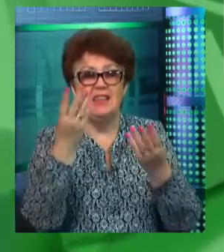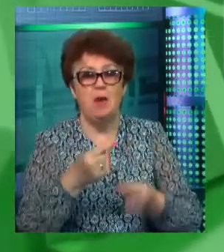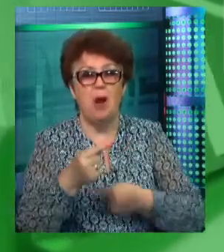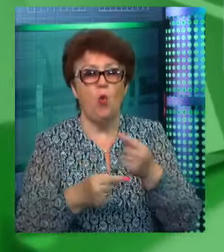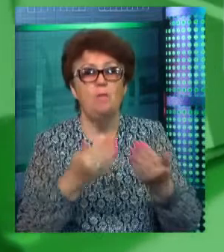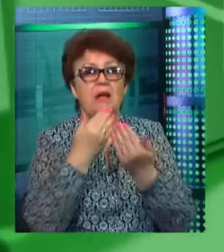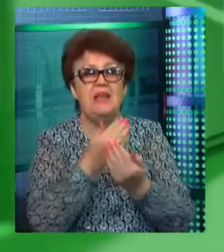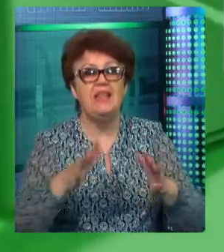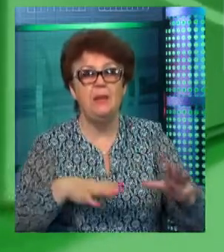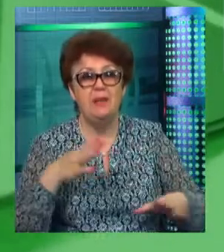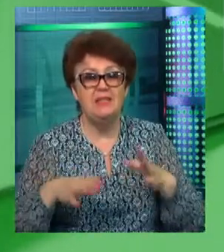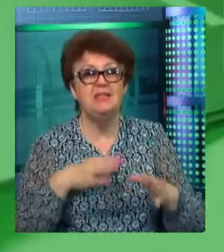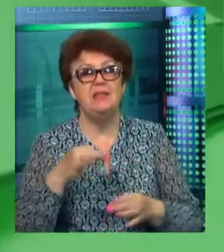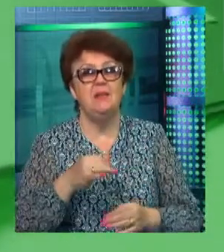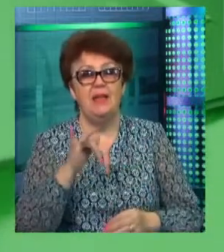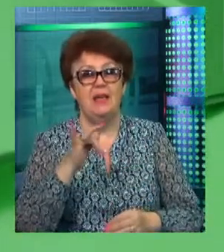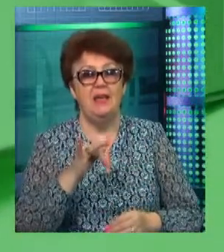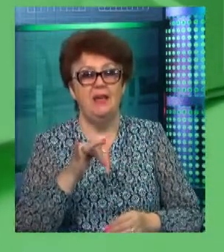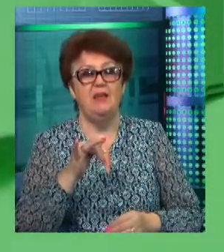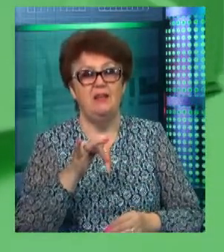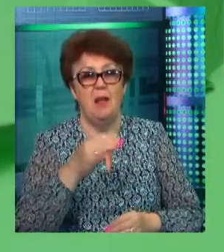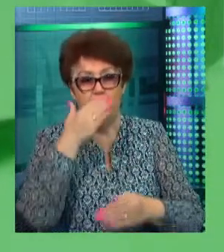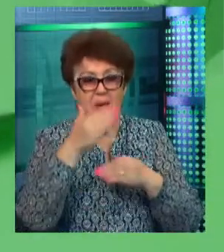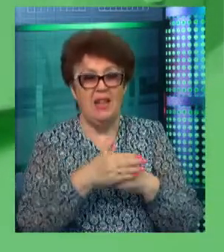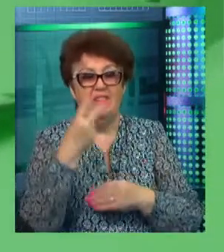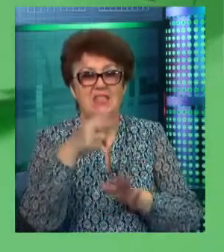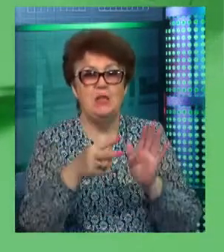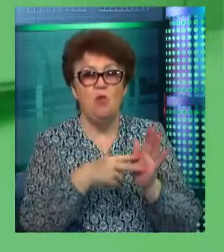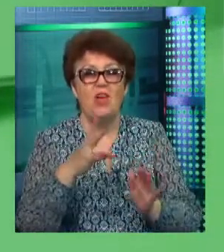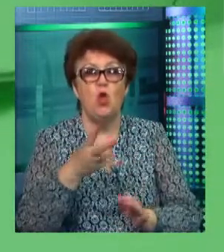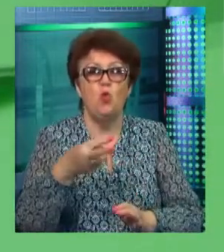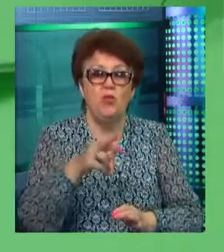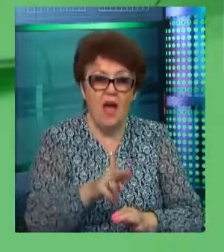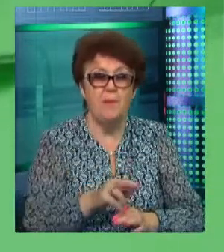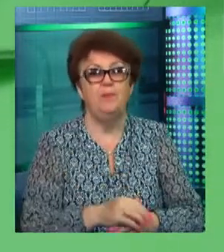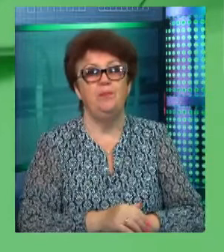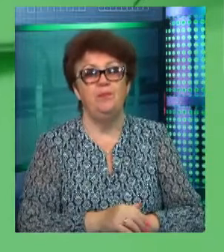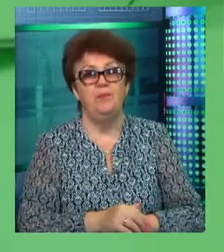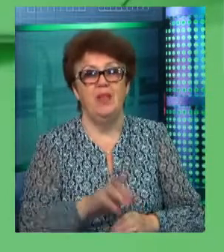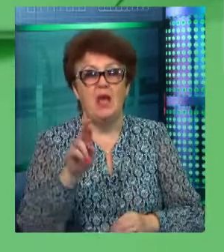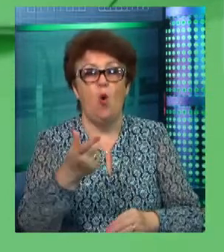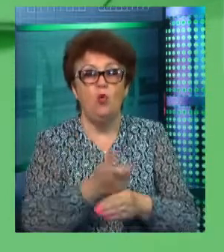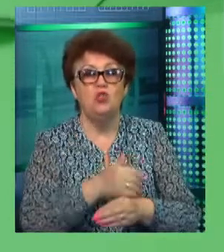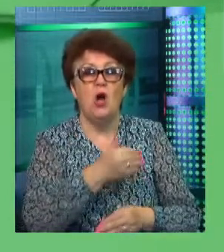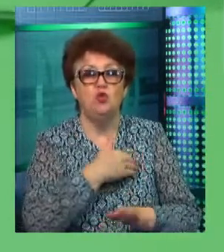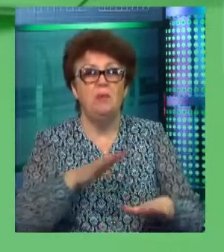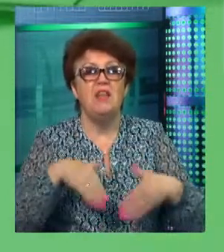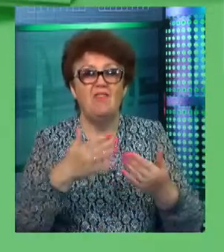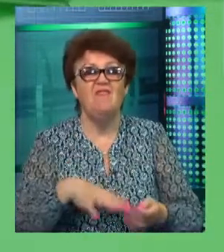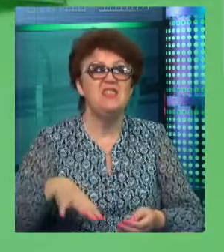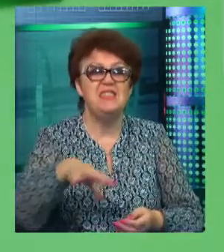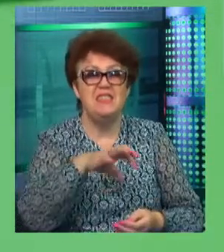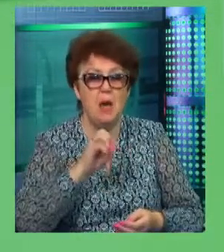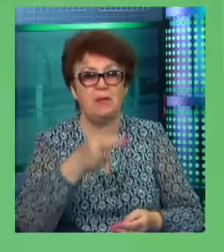последней репетиции и прогоны перед трансляции 27 июня и я очень хочу порекомендовать всем абсолютно